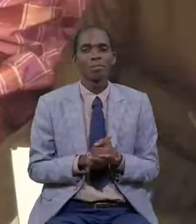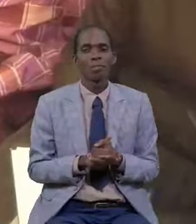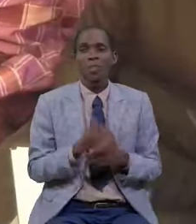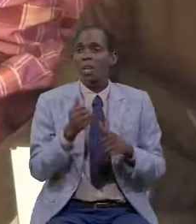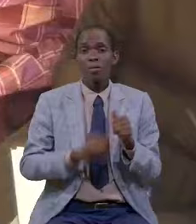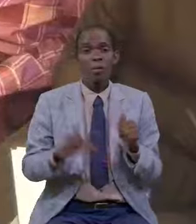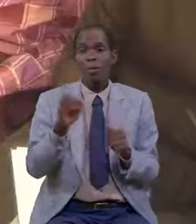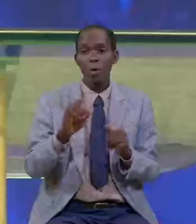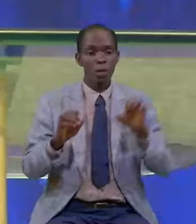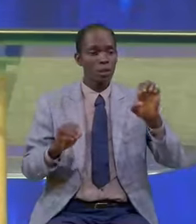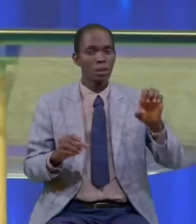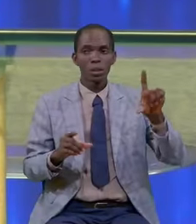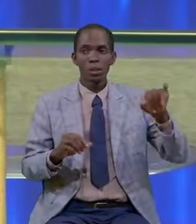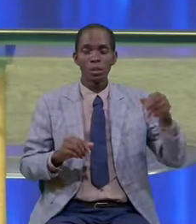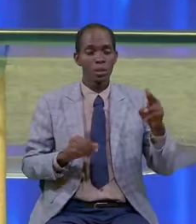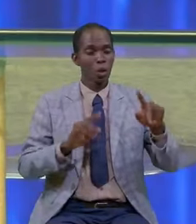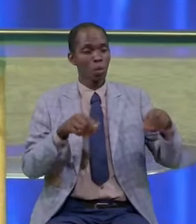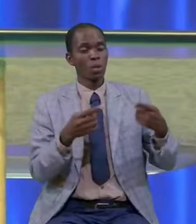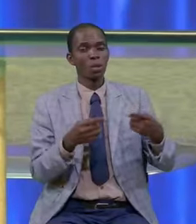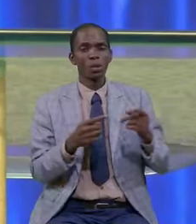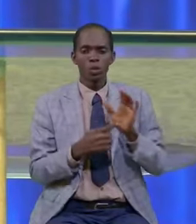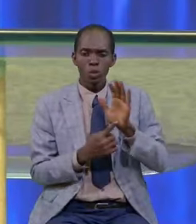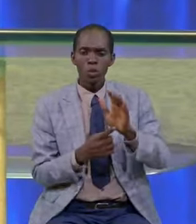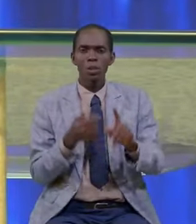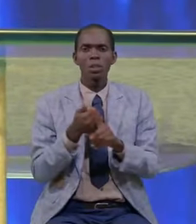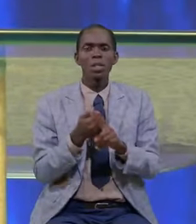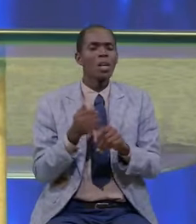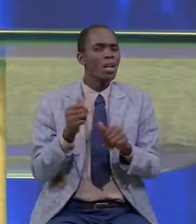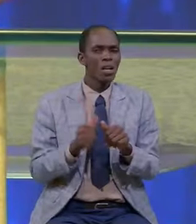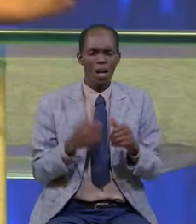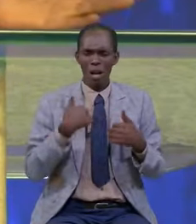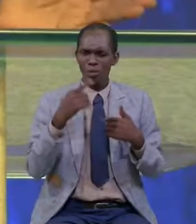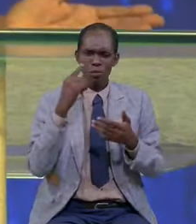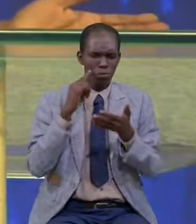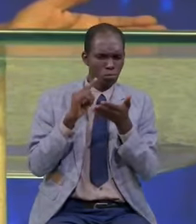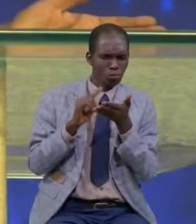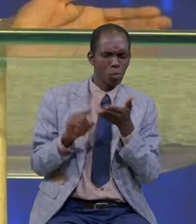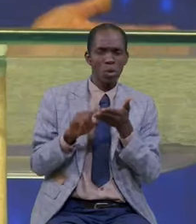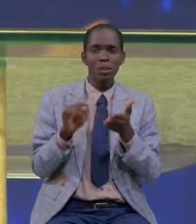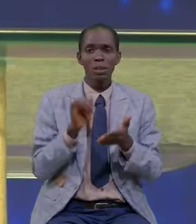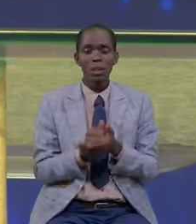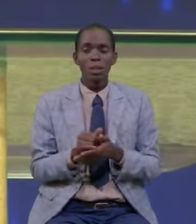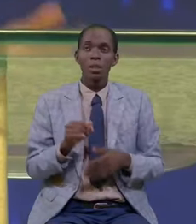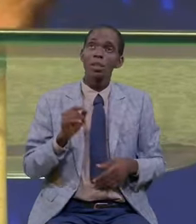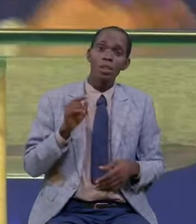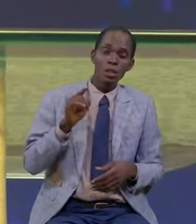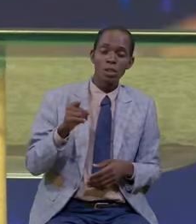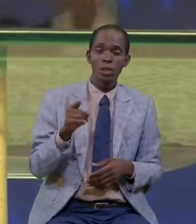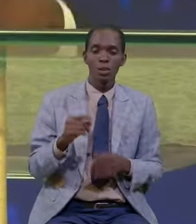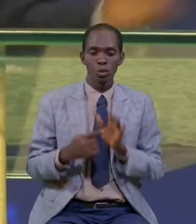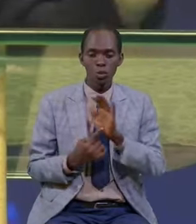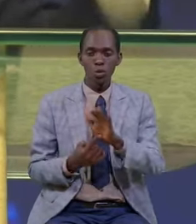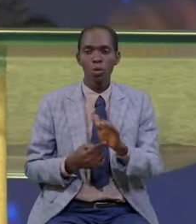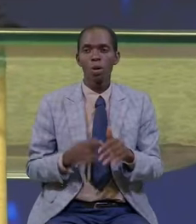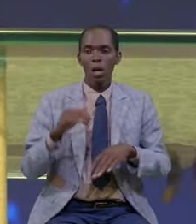Où que Élie se présente, n'importe où il va, ce que vous avez remarqué, il s'est montré au torrent